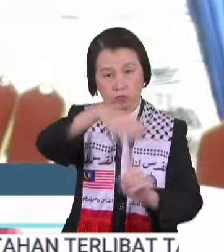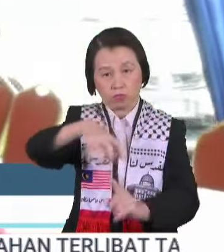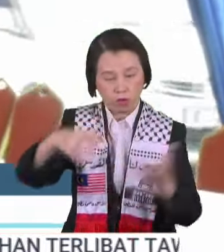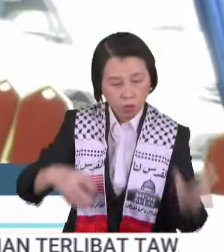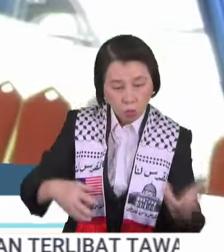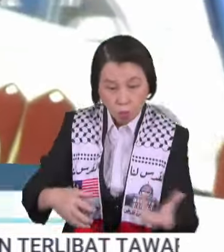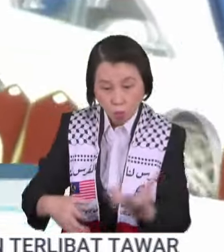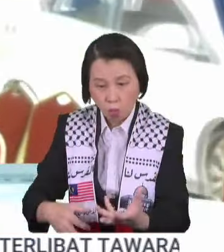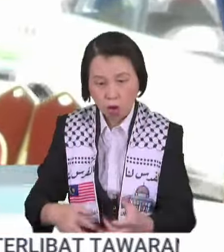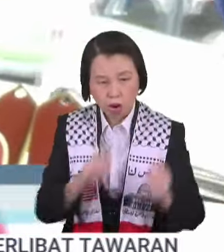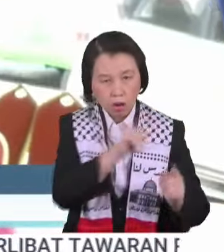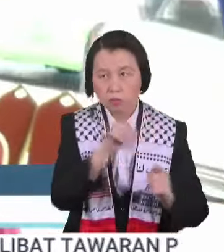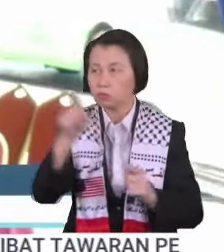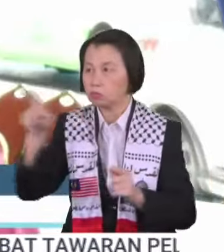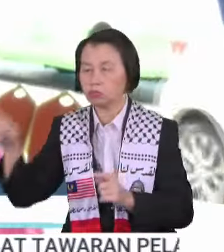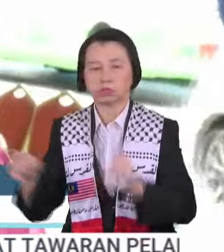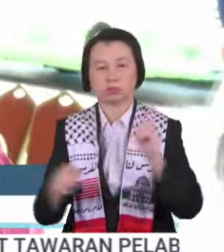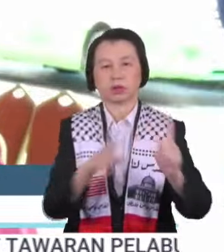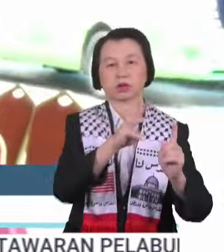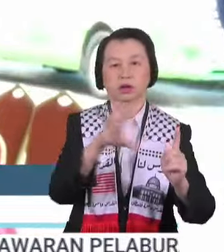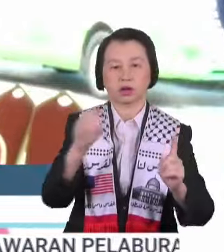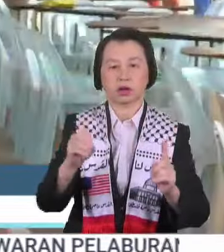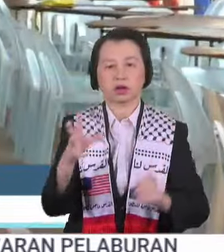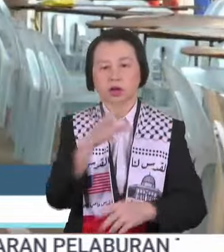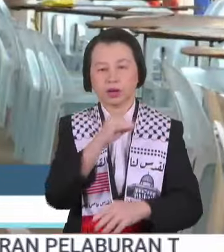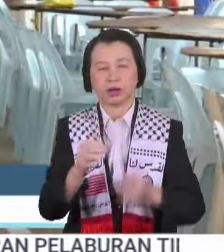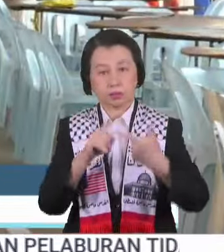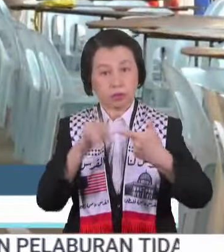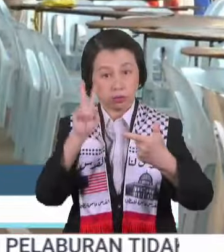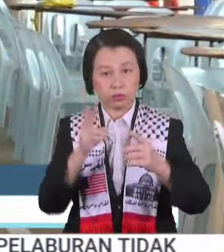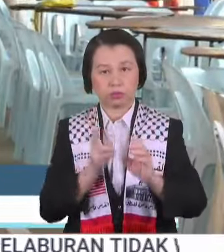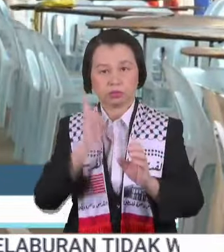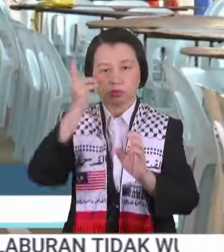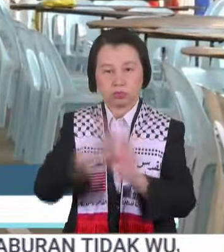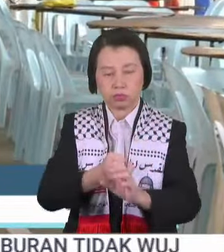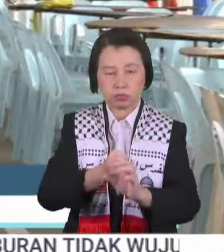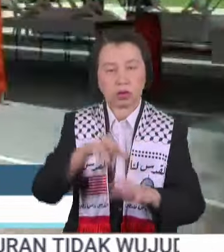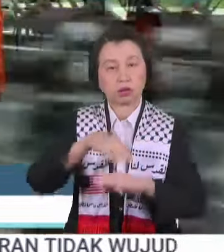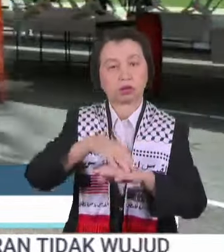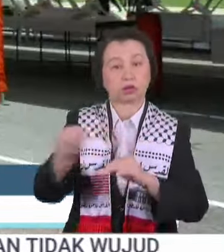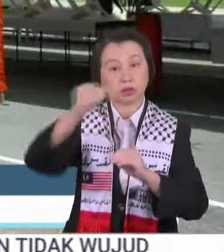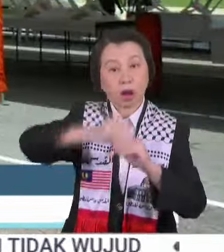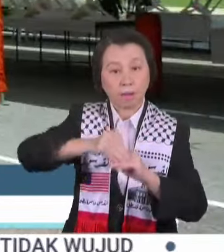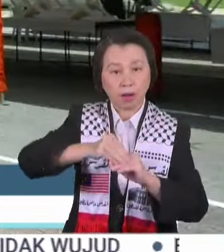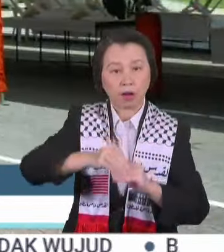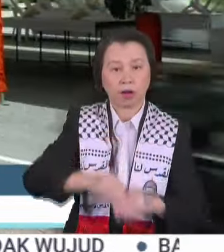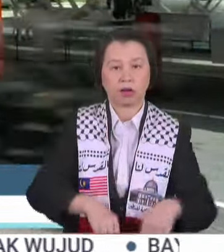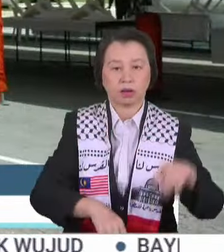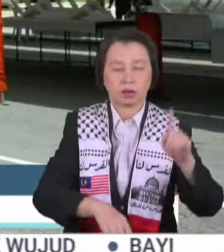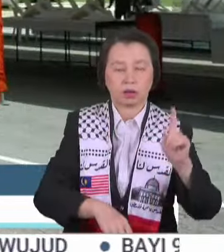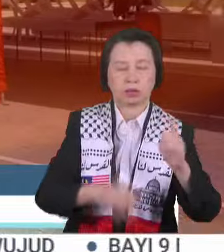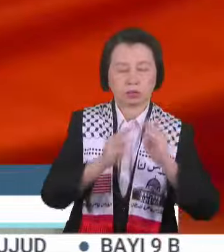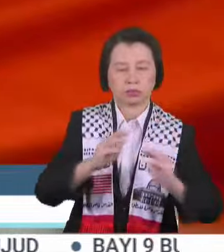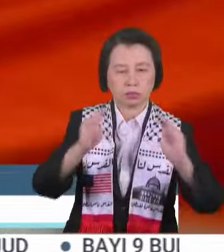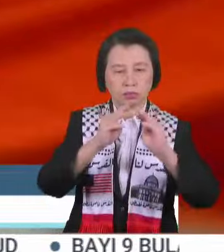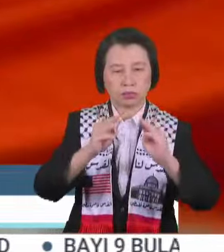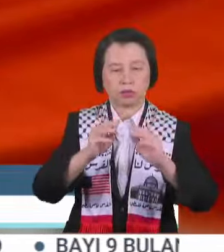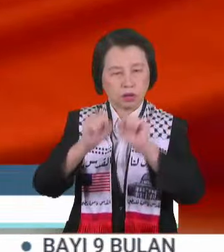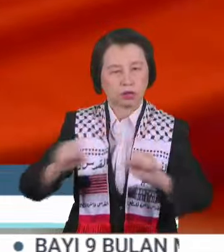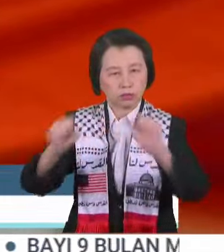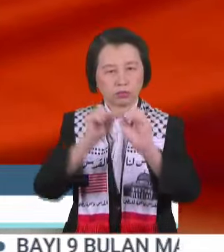booths. Yang kedua, penyertaan bertambah 20 lebih menjadi 130 masjid dan juga surau Jumaat